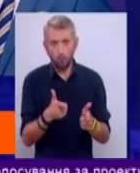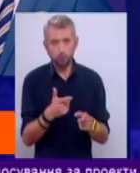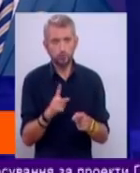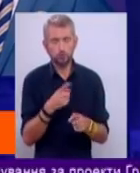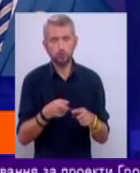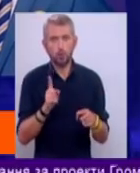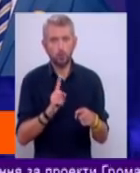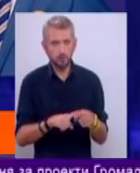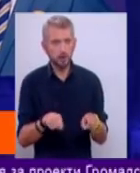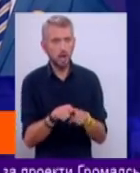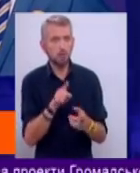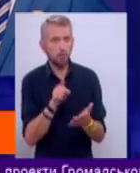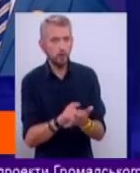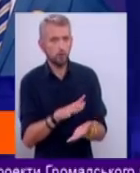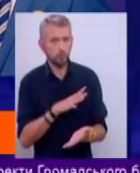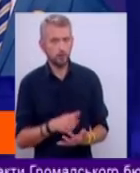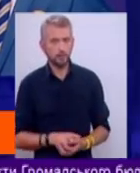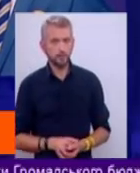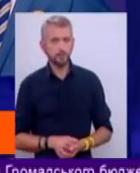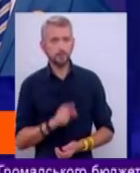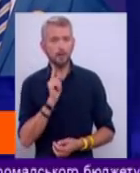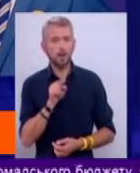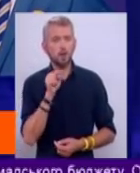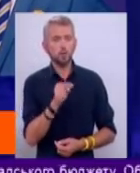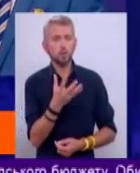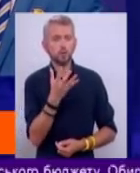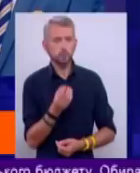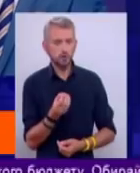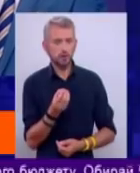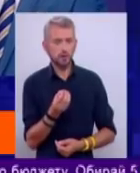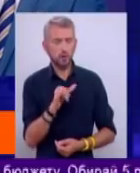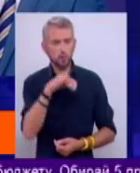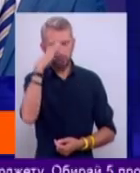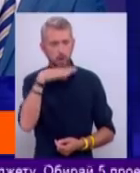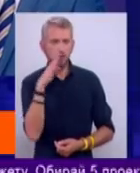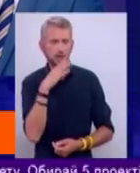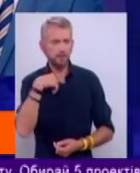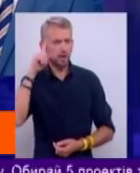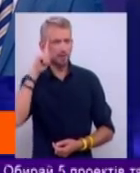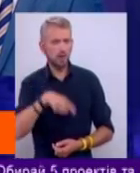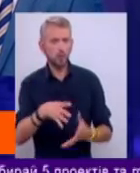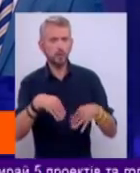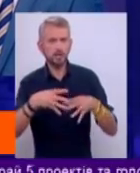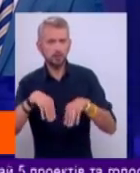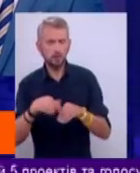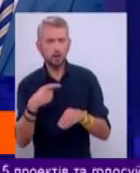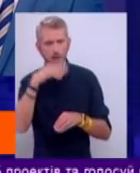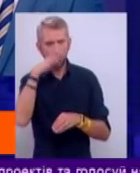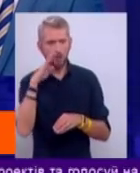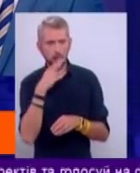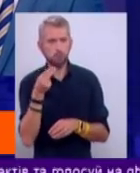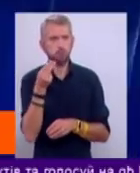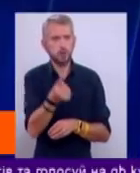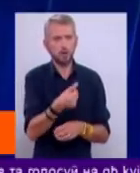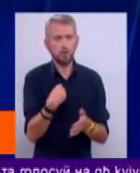що це так і повинно бути. Але ж тут ще у батьків, от я знаю сім'ї, де батьки платять